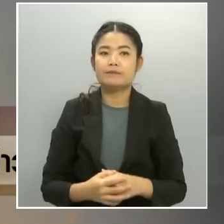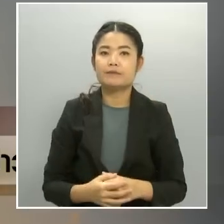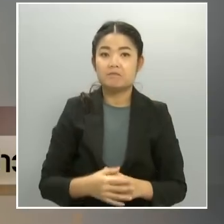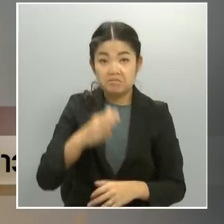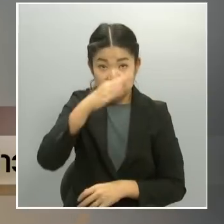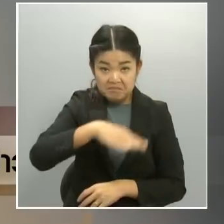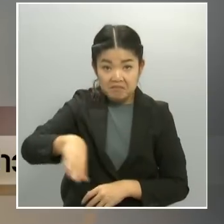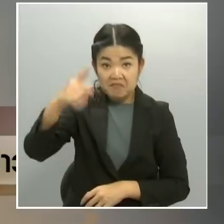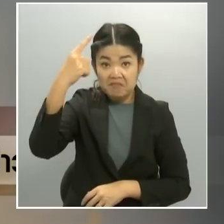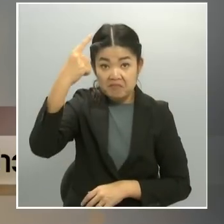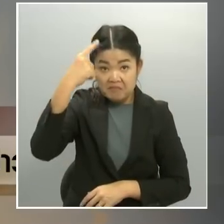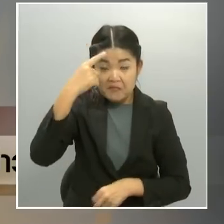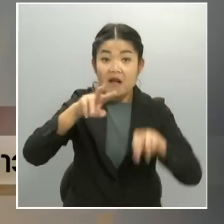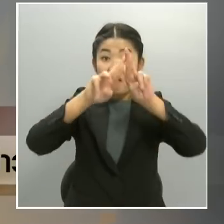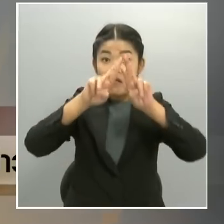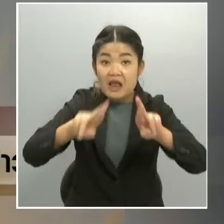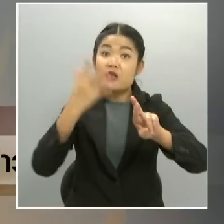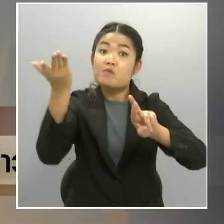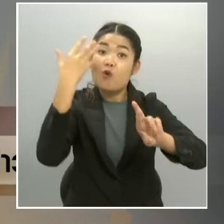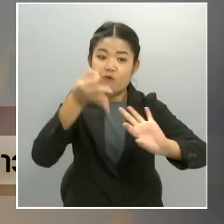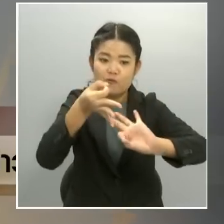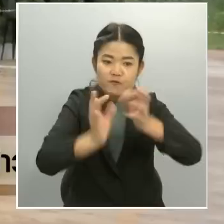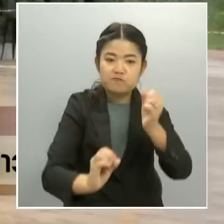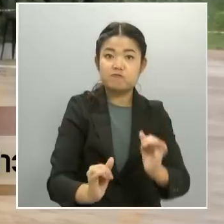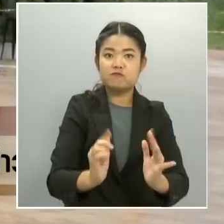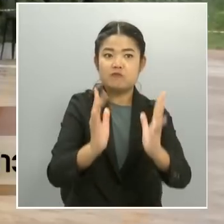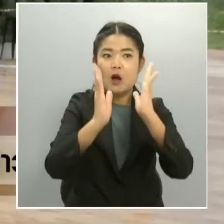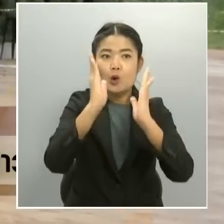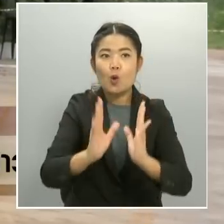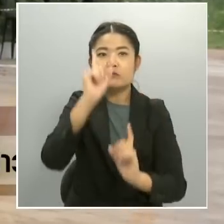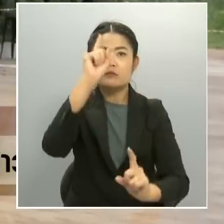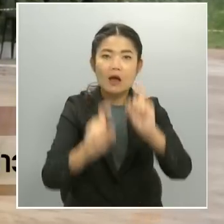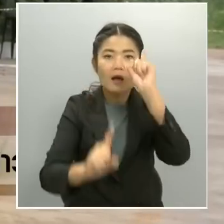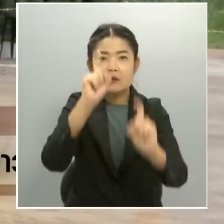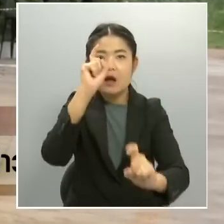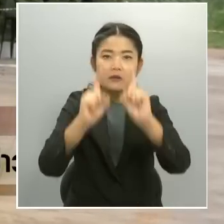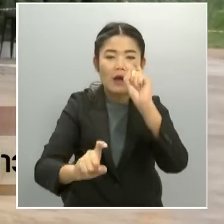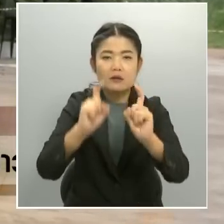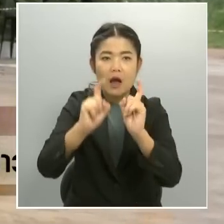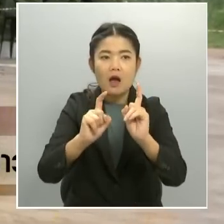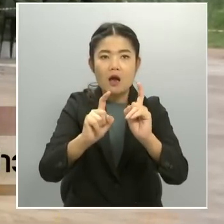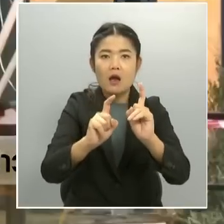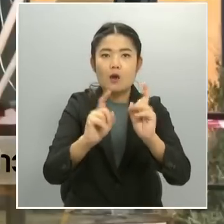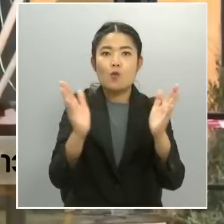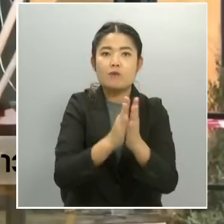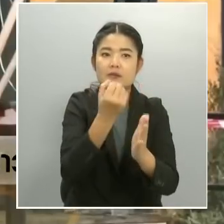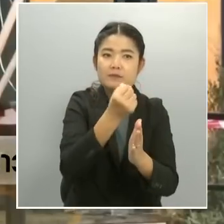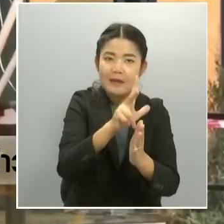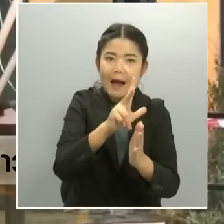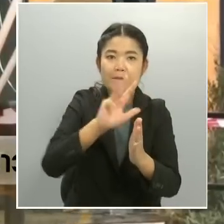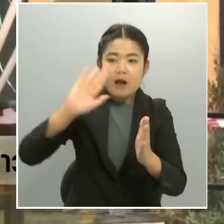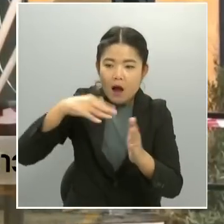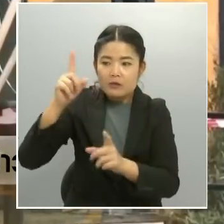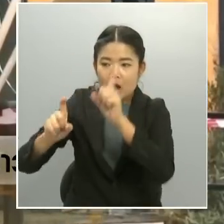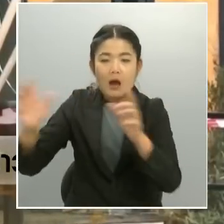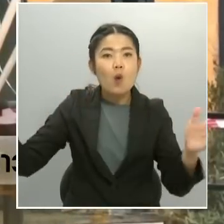นะเมาเท่นบีเกิดเหตุเพลิงไหม้แล้วมีคนเสียชีวิตทั้งในจุดเกิดเหตุ13และเสียชีวิตในเวลาต่อมารวมทั้